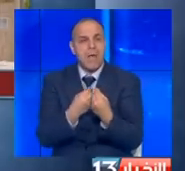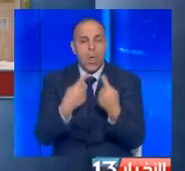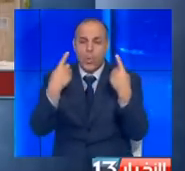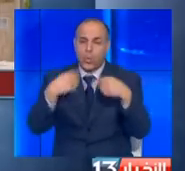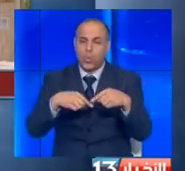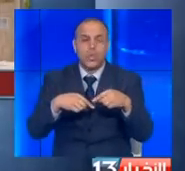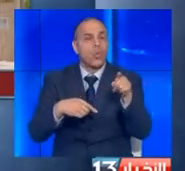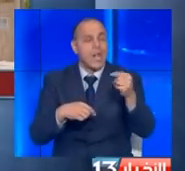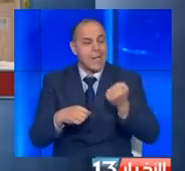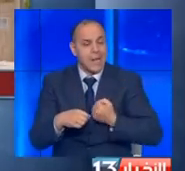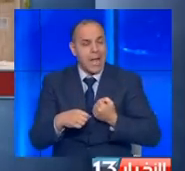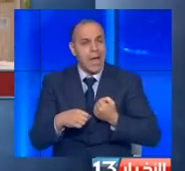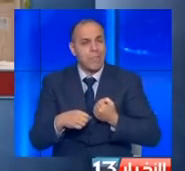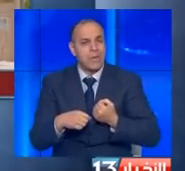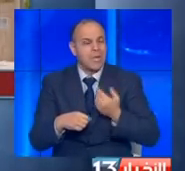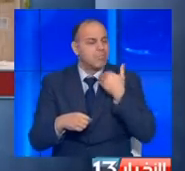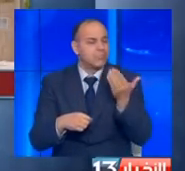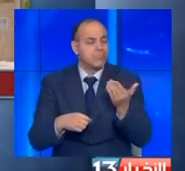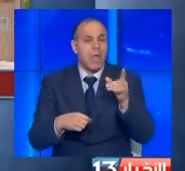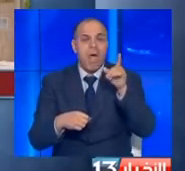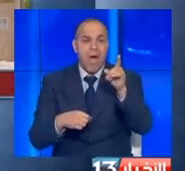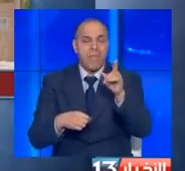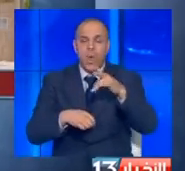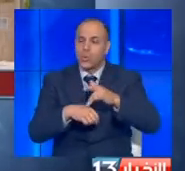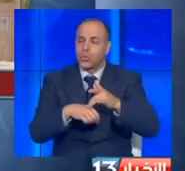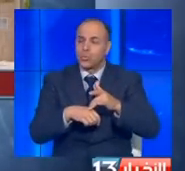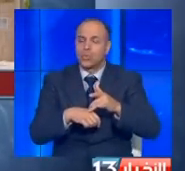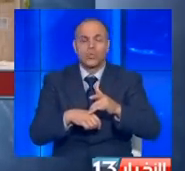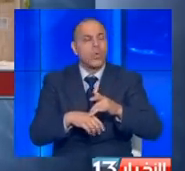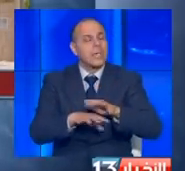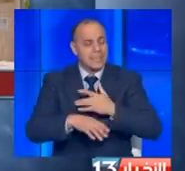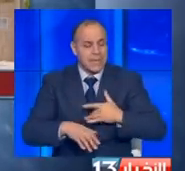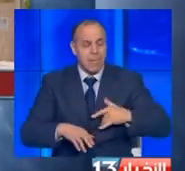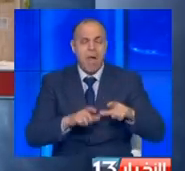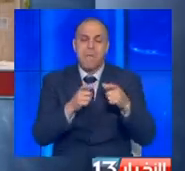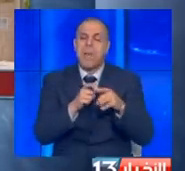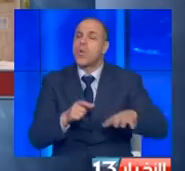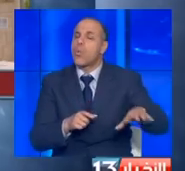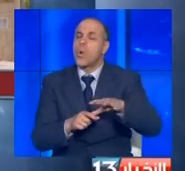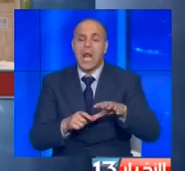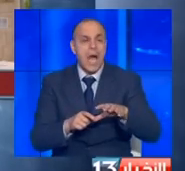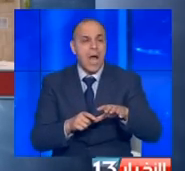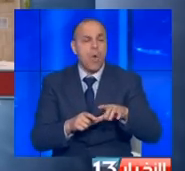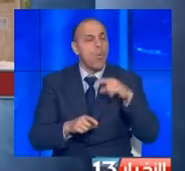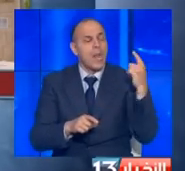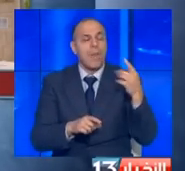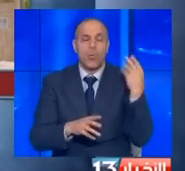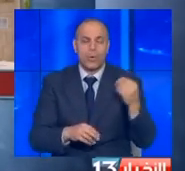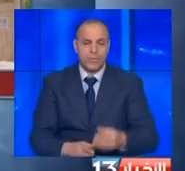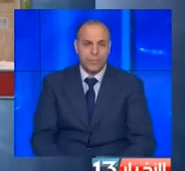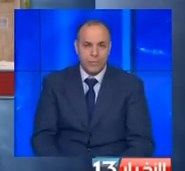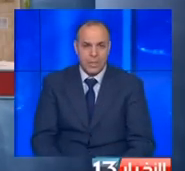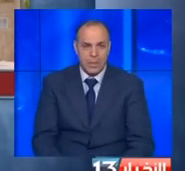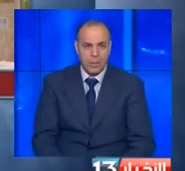مجابهه ظاهره الارهاب المقيته التي تهدد امن وسلامه دول المنطقه والعالم باسره